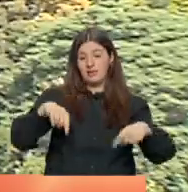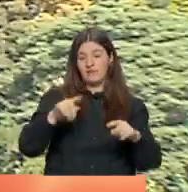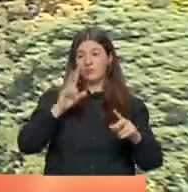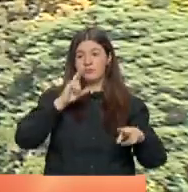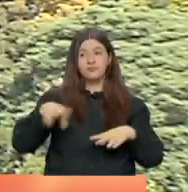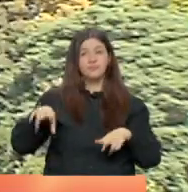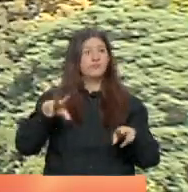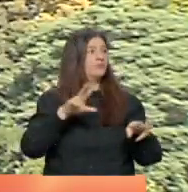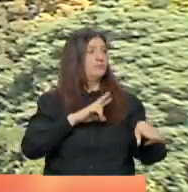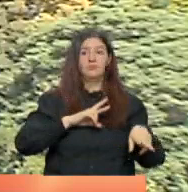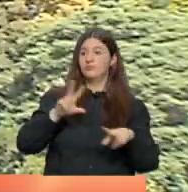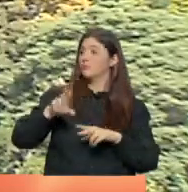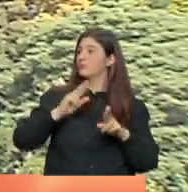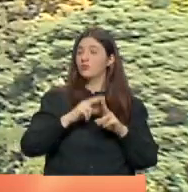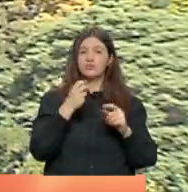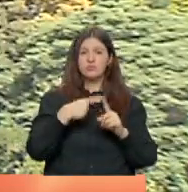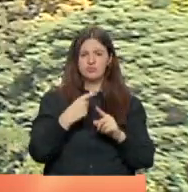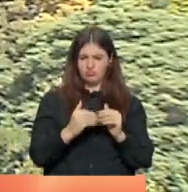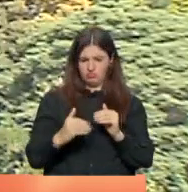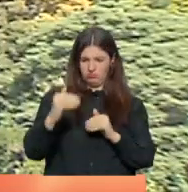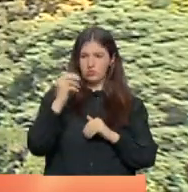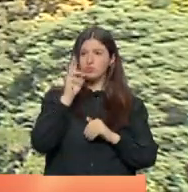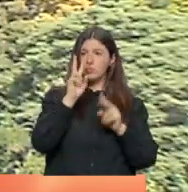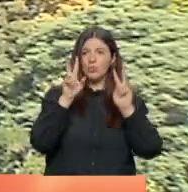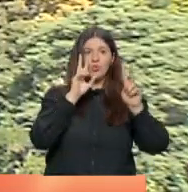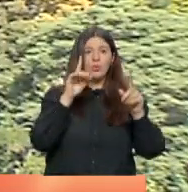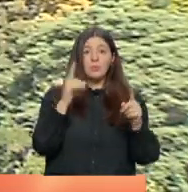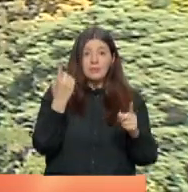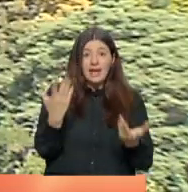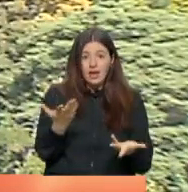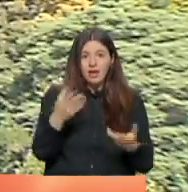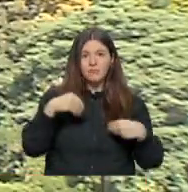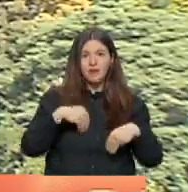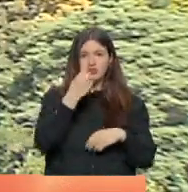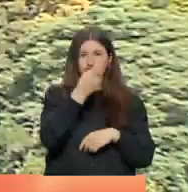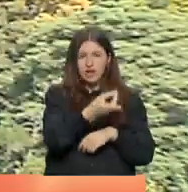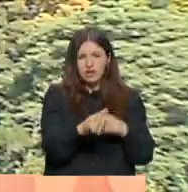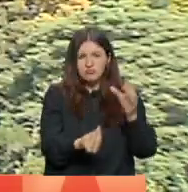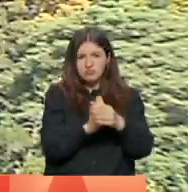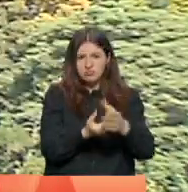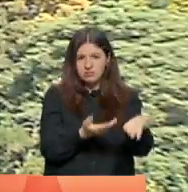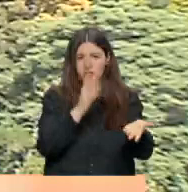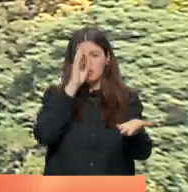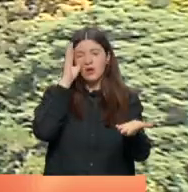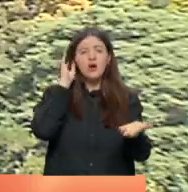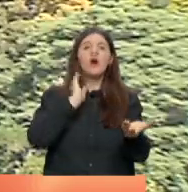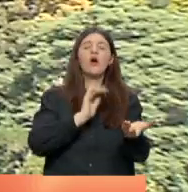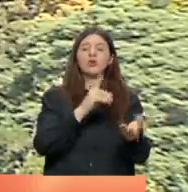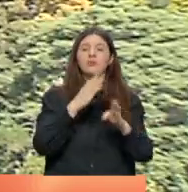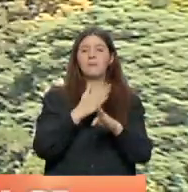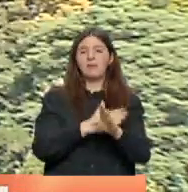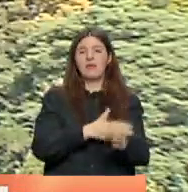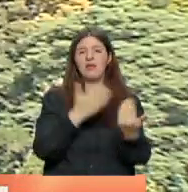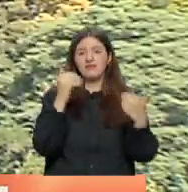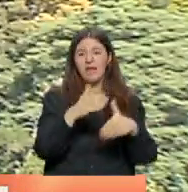etrafınıza baktığınızda koronavirüs vakalarının arttığını görürken bir de maymun çiçeği hastalığı, o da memleketimize